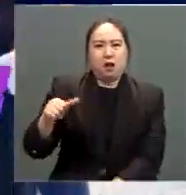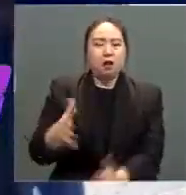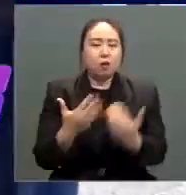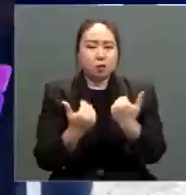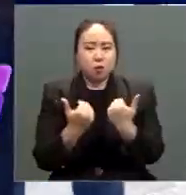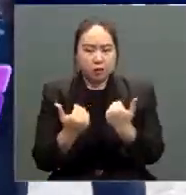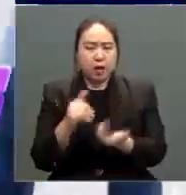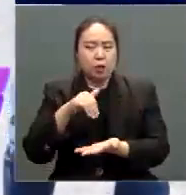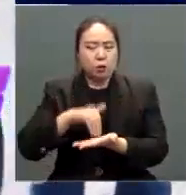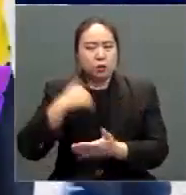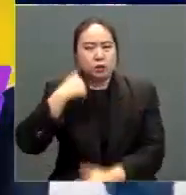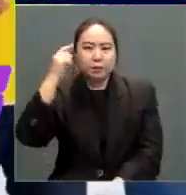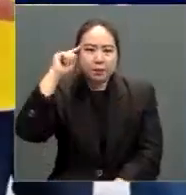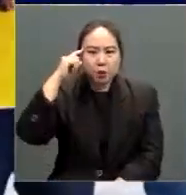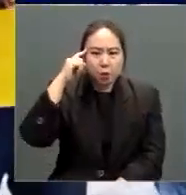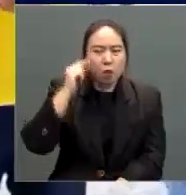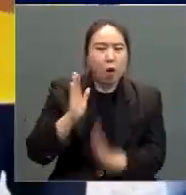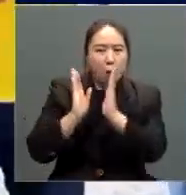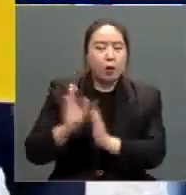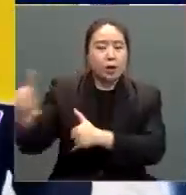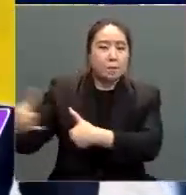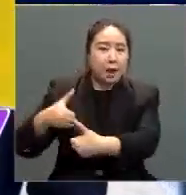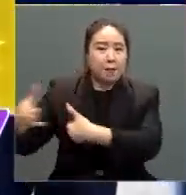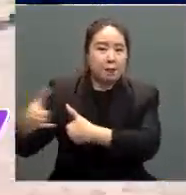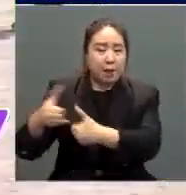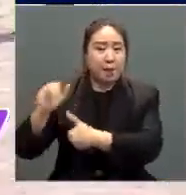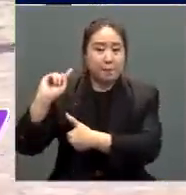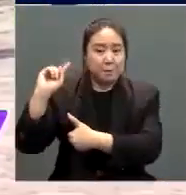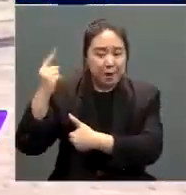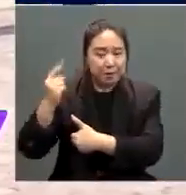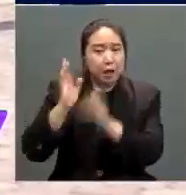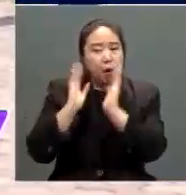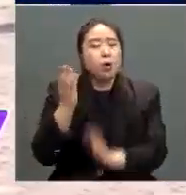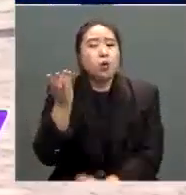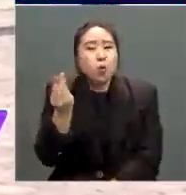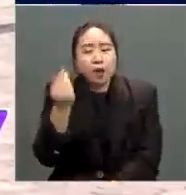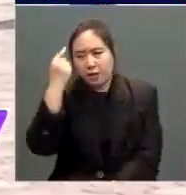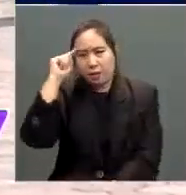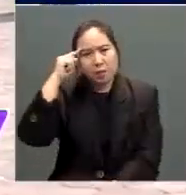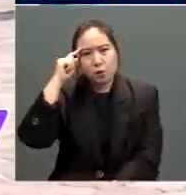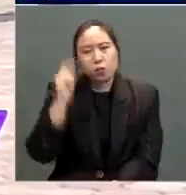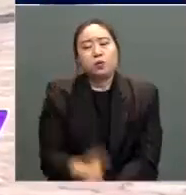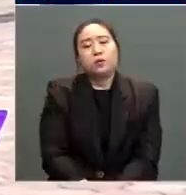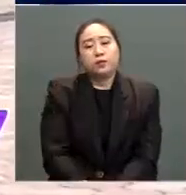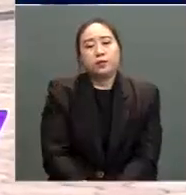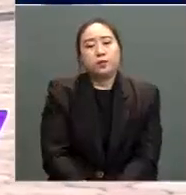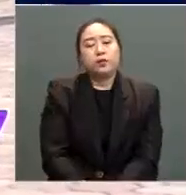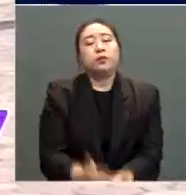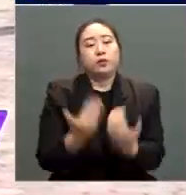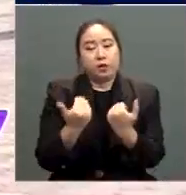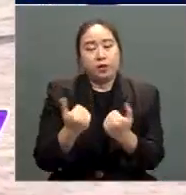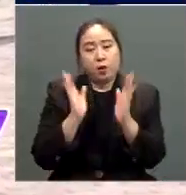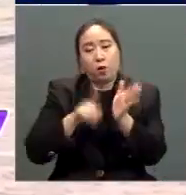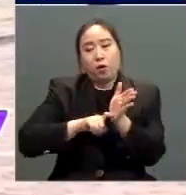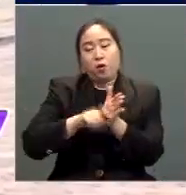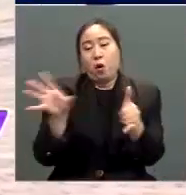างศูนย์เองก็ยังไม่ทราบนะคะว่าคนที่เดินทางเข้ามาอีกเนี่ยจะมีอีกจำนวนเท่าไหร่ขณะที่สถานการณ์ผู้ติ